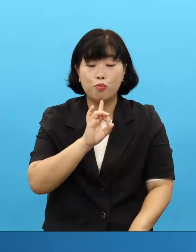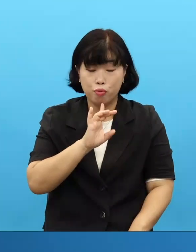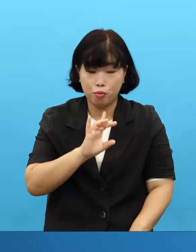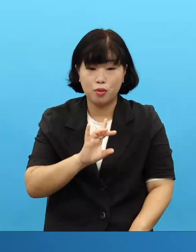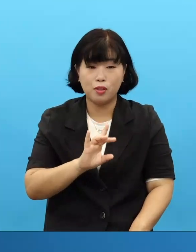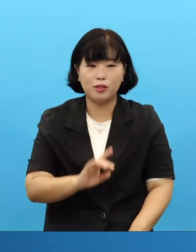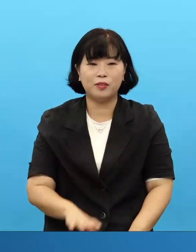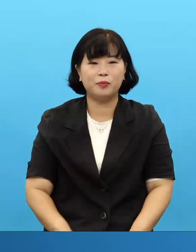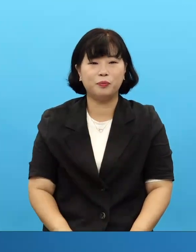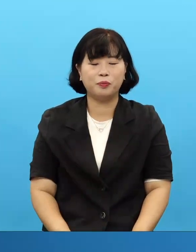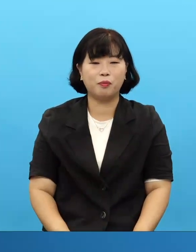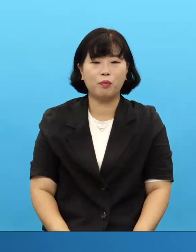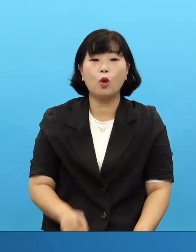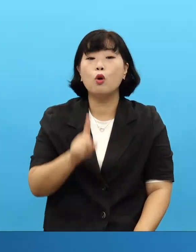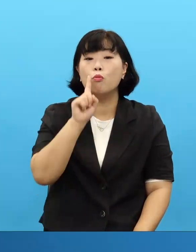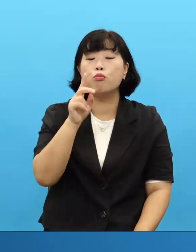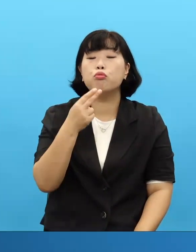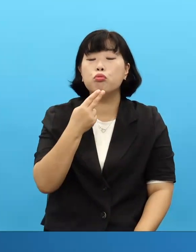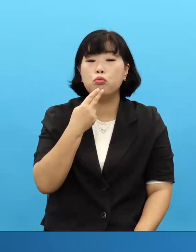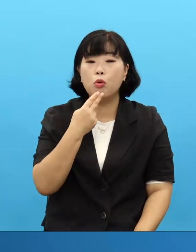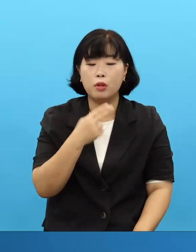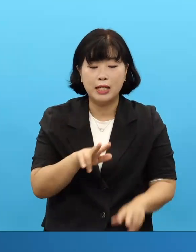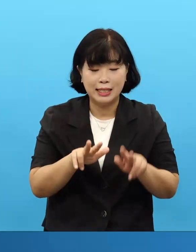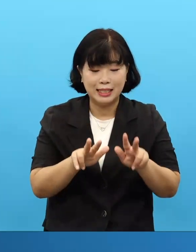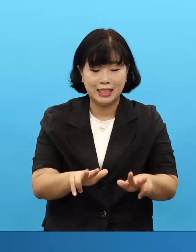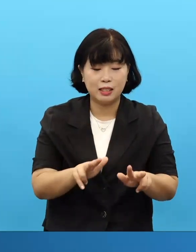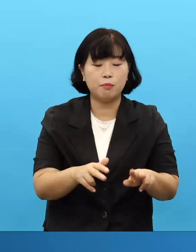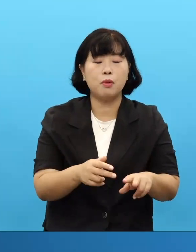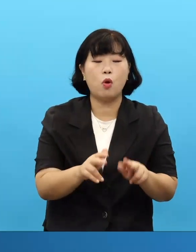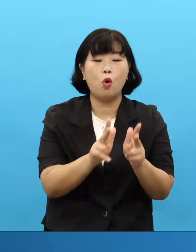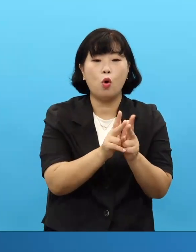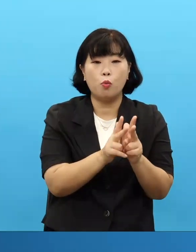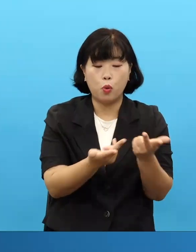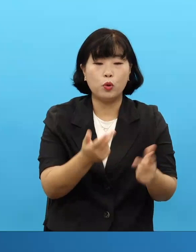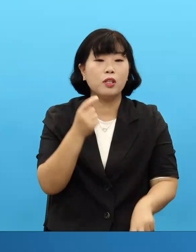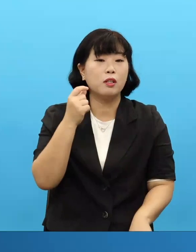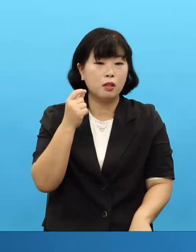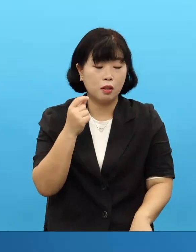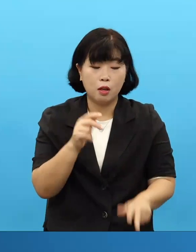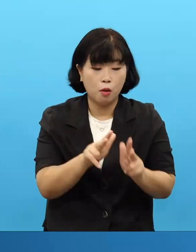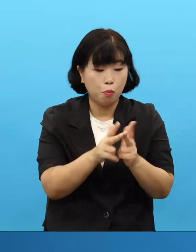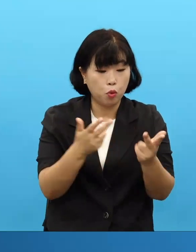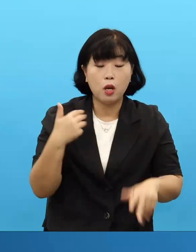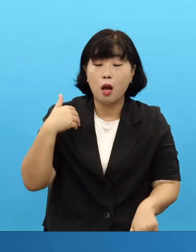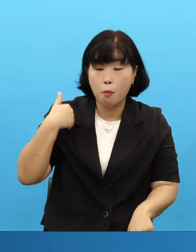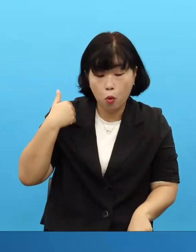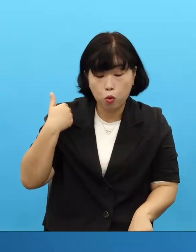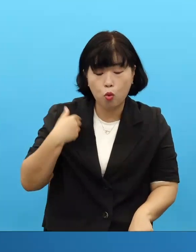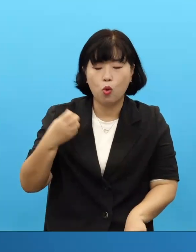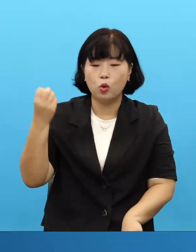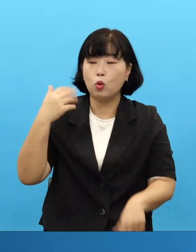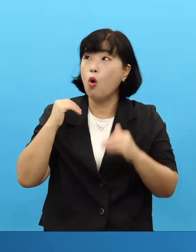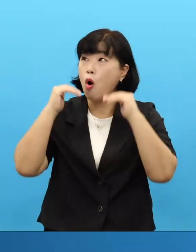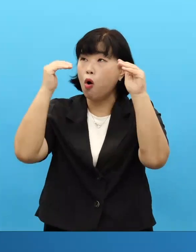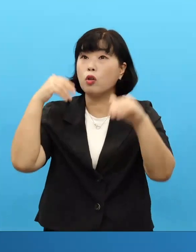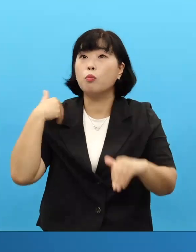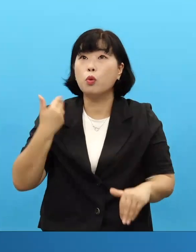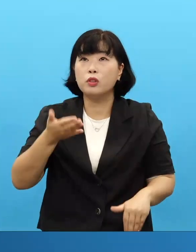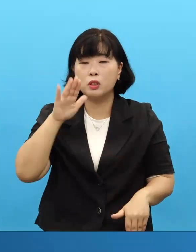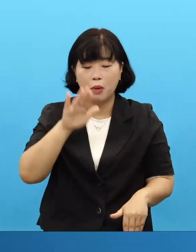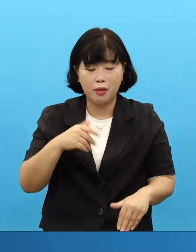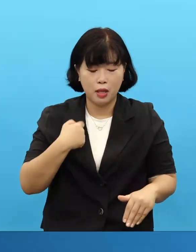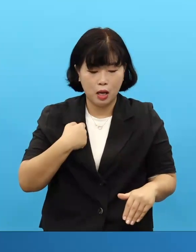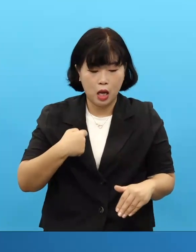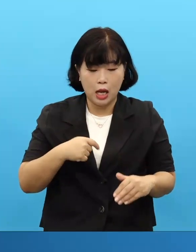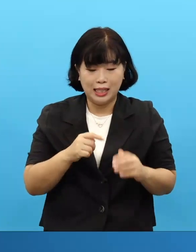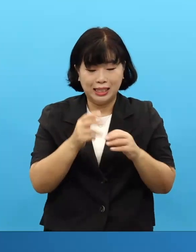우린 잘 모르지만은 열 몇 살 되는 청소년이 있죠. 무한한 에너지가 들어 있는 겁니다. They may not know themselves. We may not understand it either. But people in